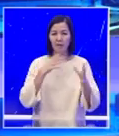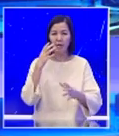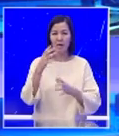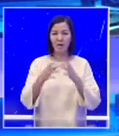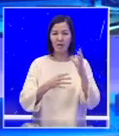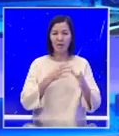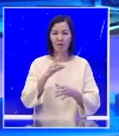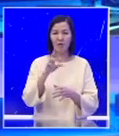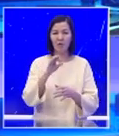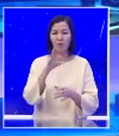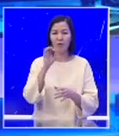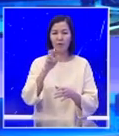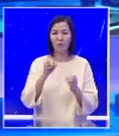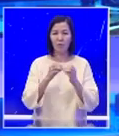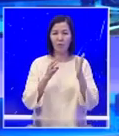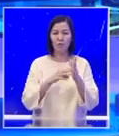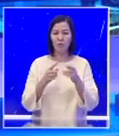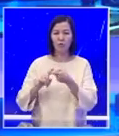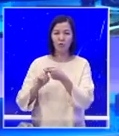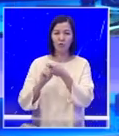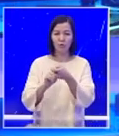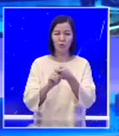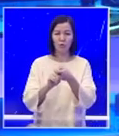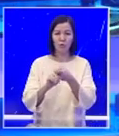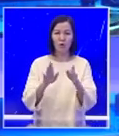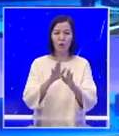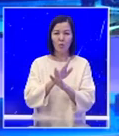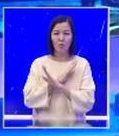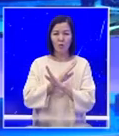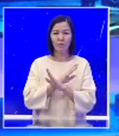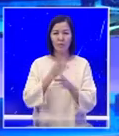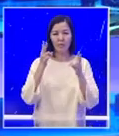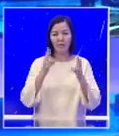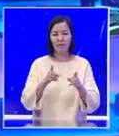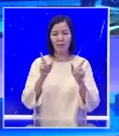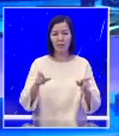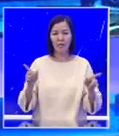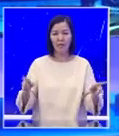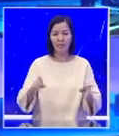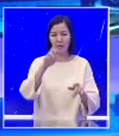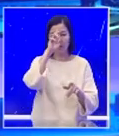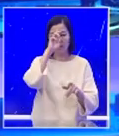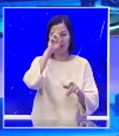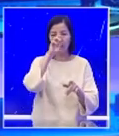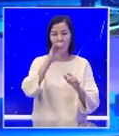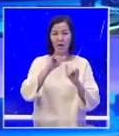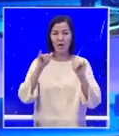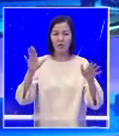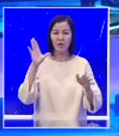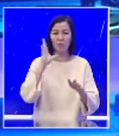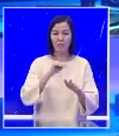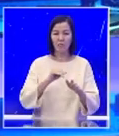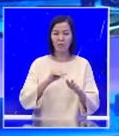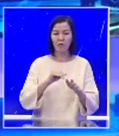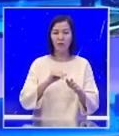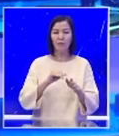сарапшылар COVID-19-ды жұқтыру фактілері, өлім жағдайлары және зардап шеккен елдер саны бұдан да артады деп болжап